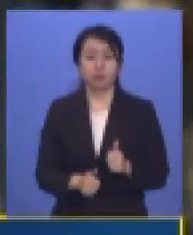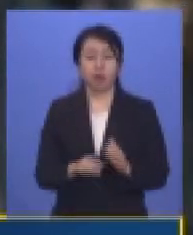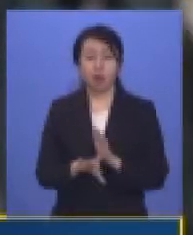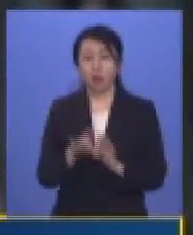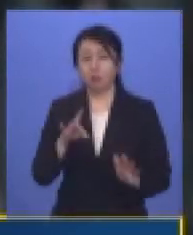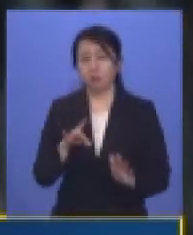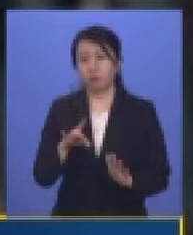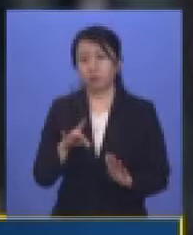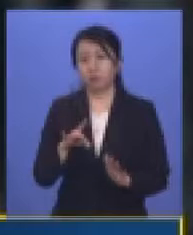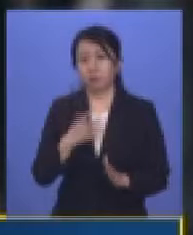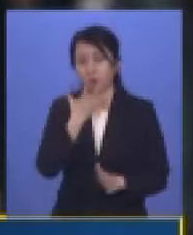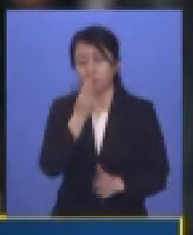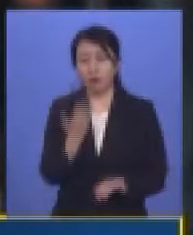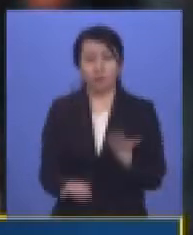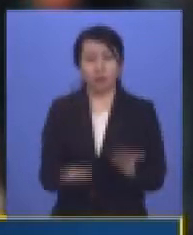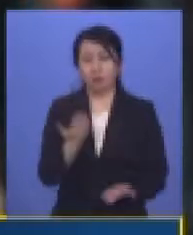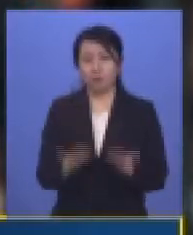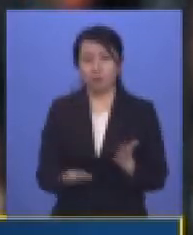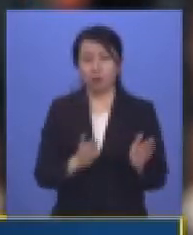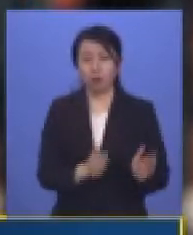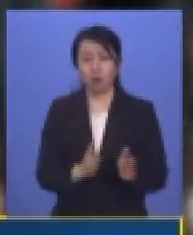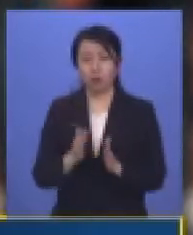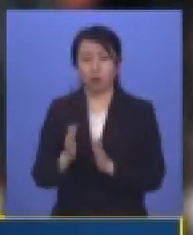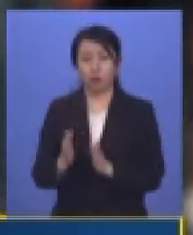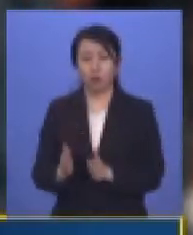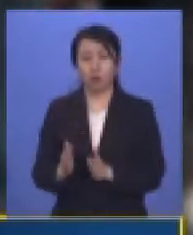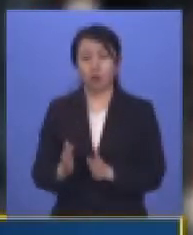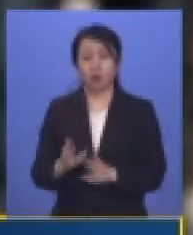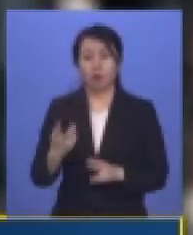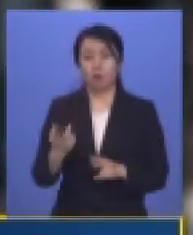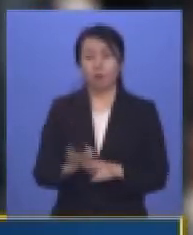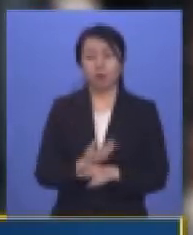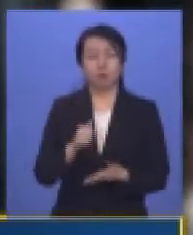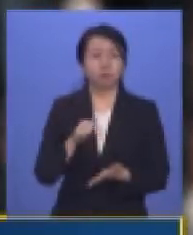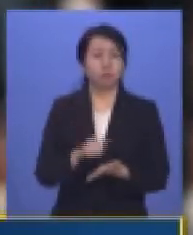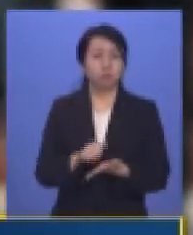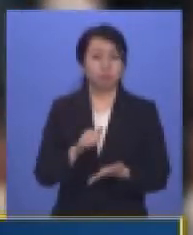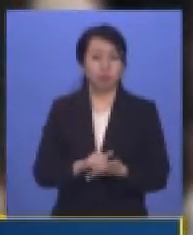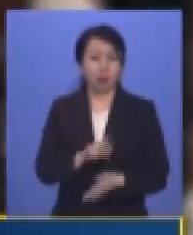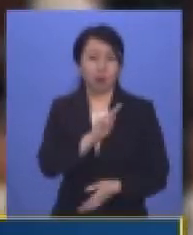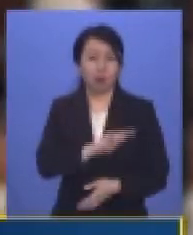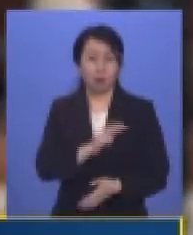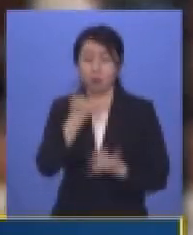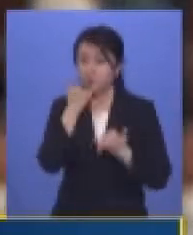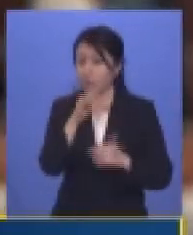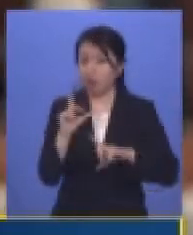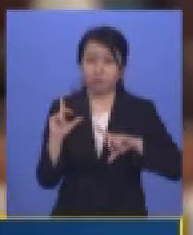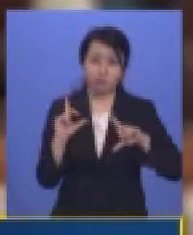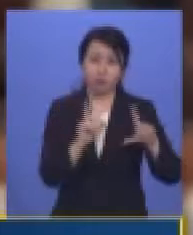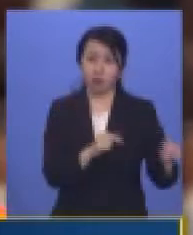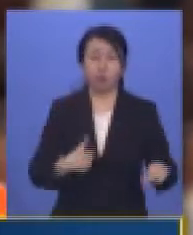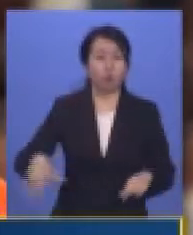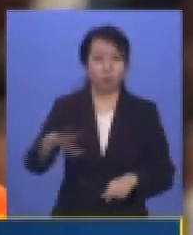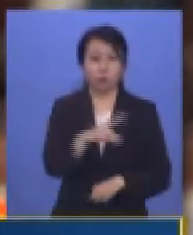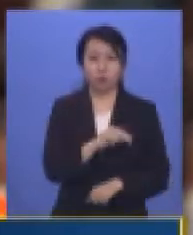отбирался в своей весовой категории на чемпионатах страны. То есть без лицензии ребята туда не выезжали. Все